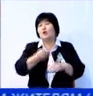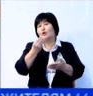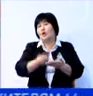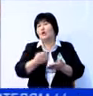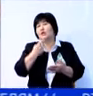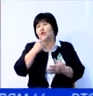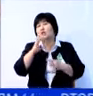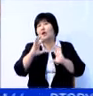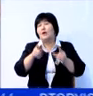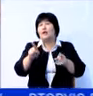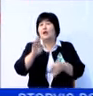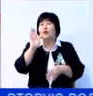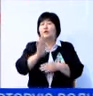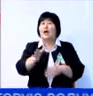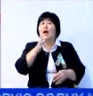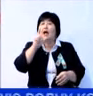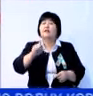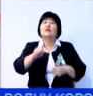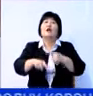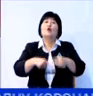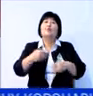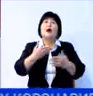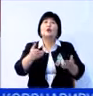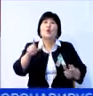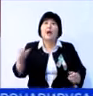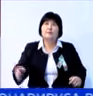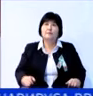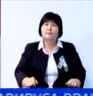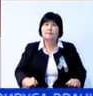ценой мир. Таков наказ Аксакала потомкам.